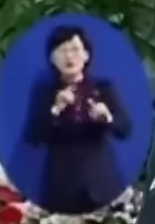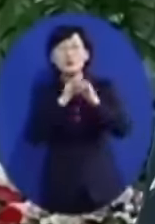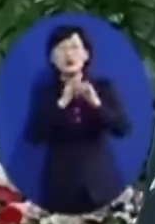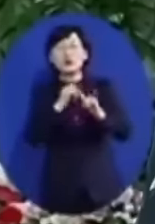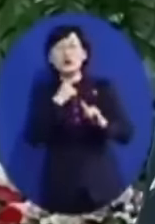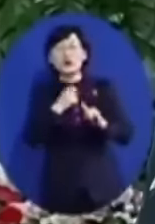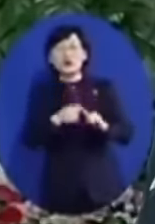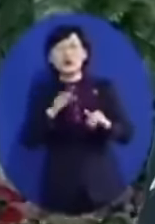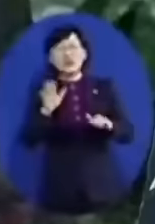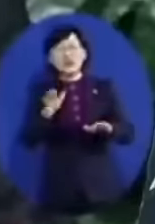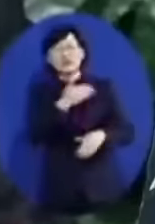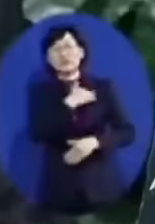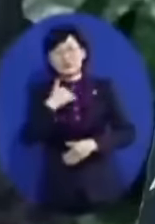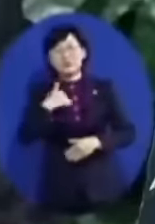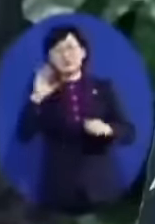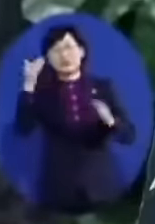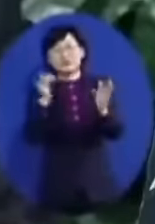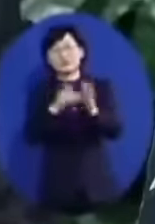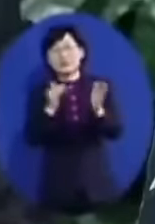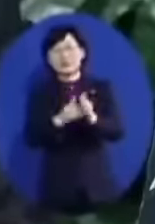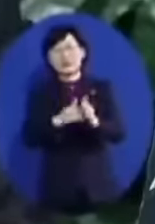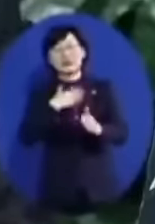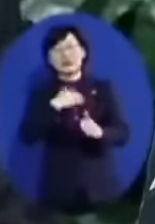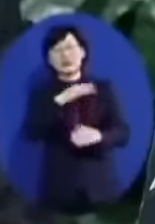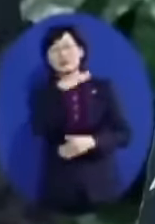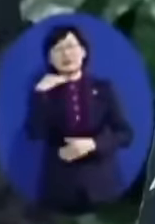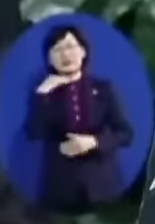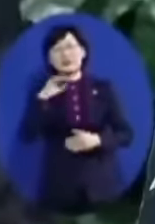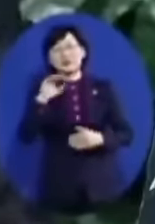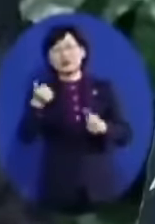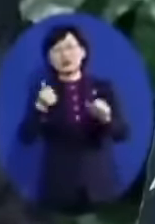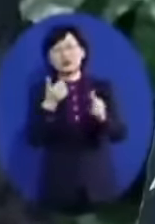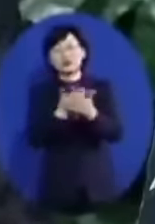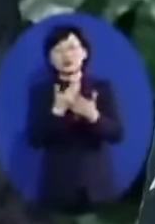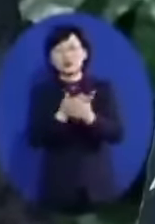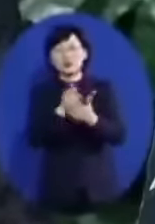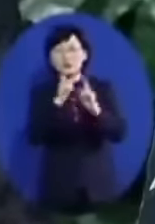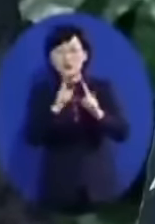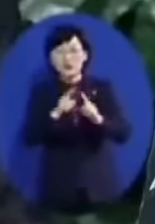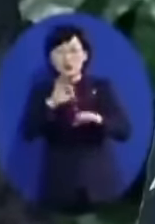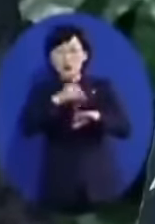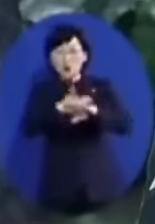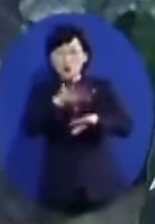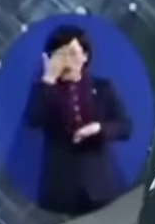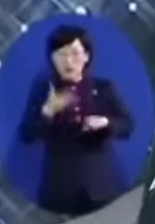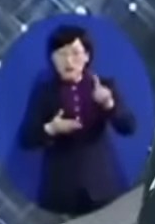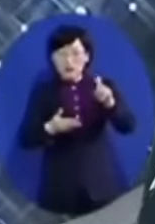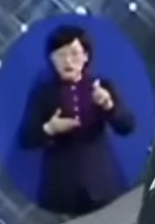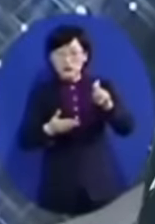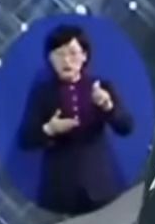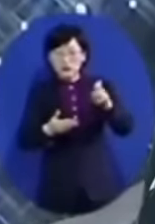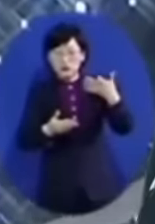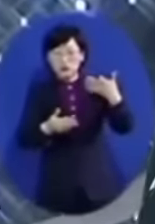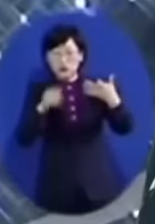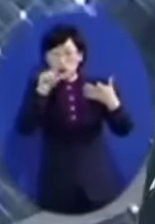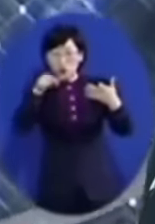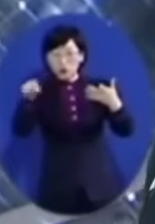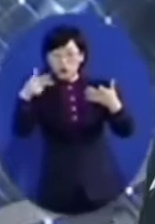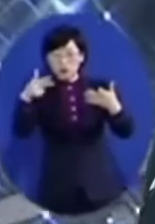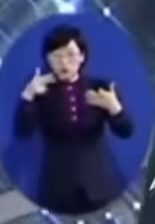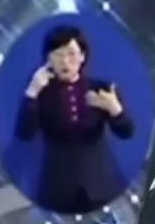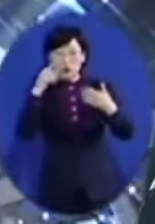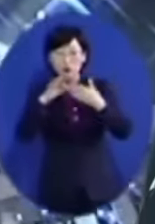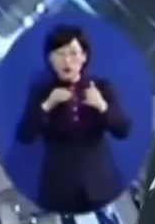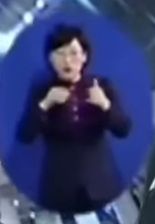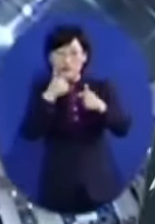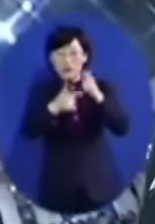주님 이만하면 되었으니 나 생명 거두어 주시옵소서. 열왕기상 19장 5절로 7절에 로뎀나무 아래 누워 자더니